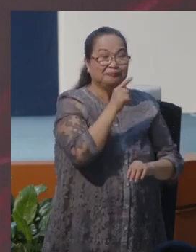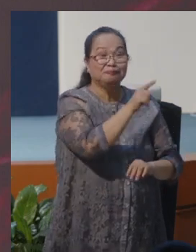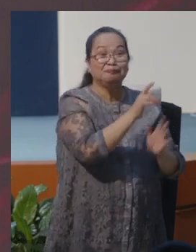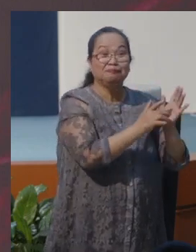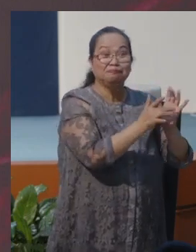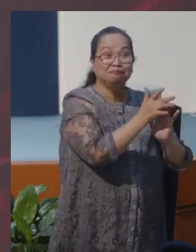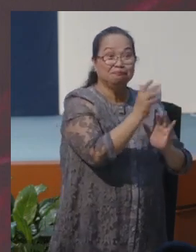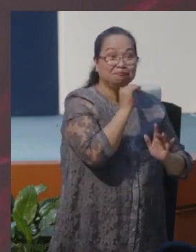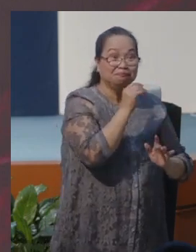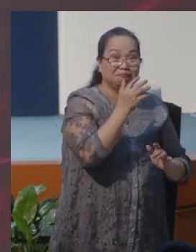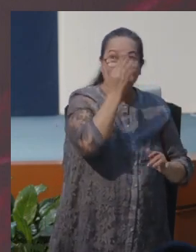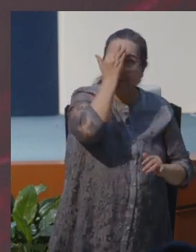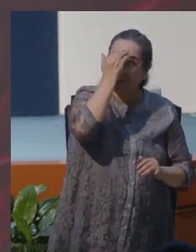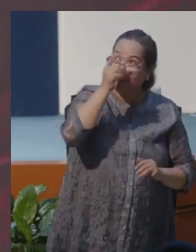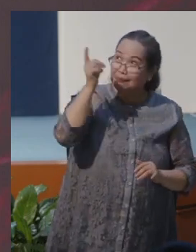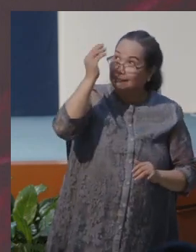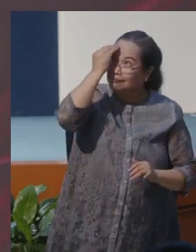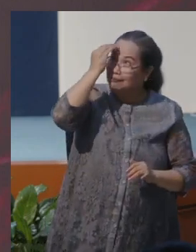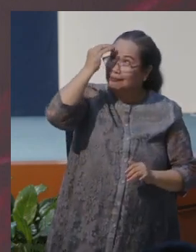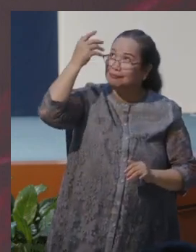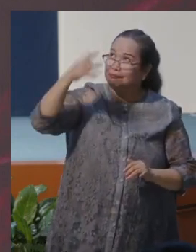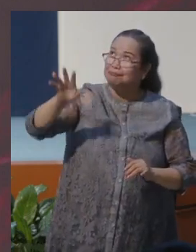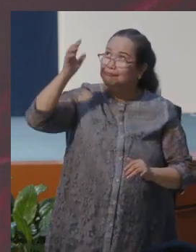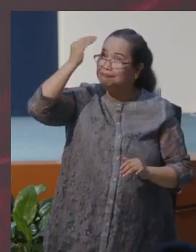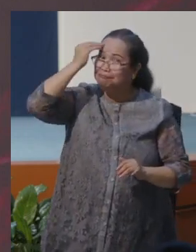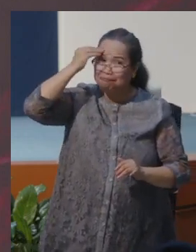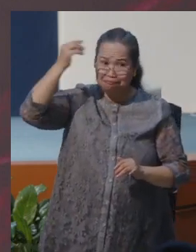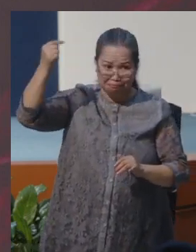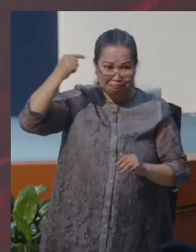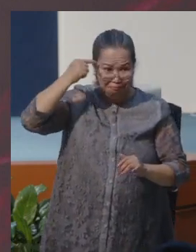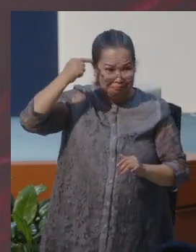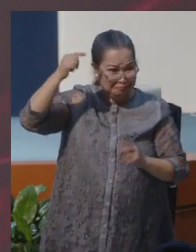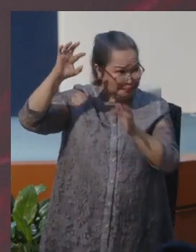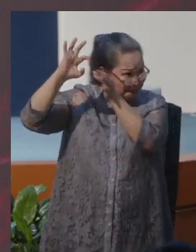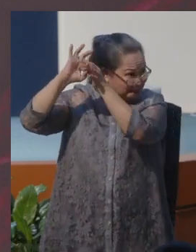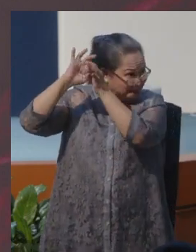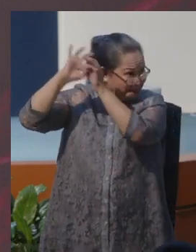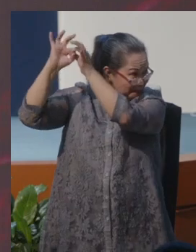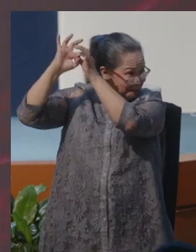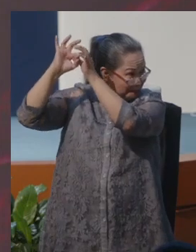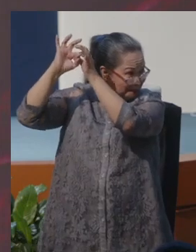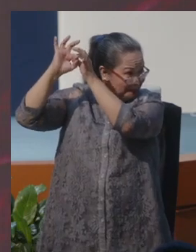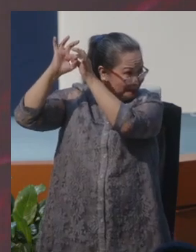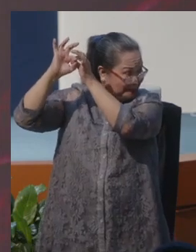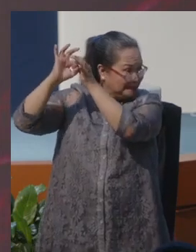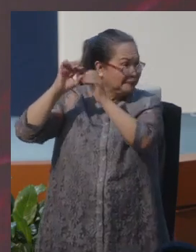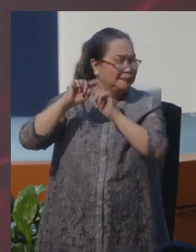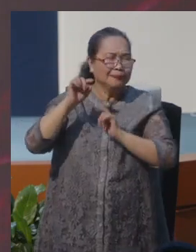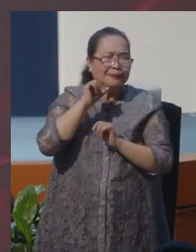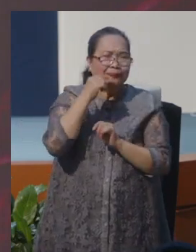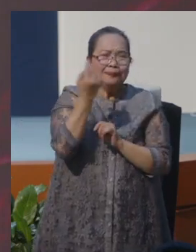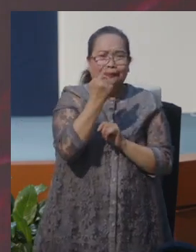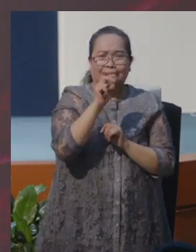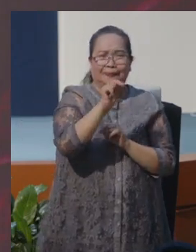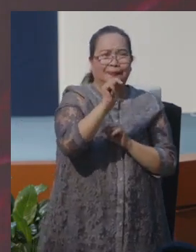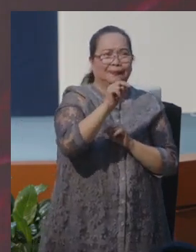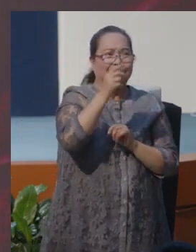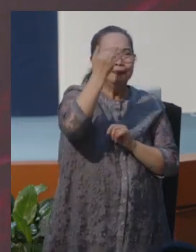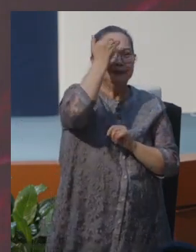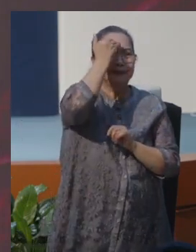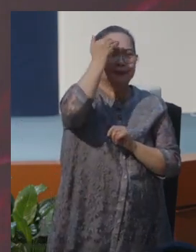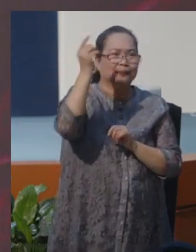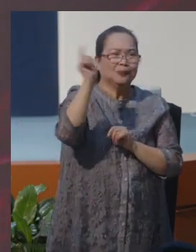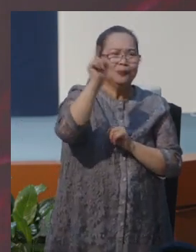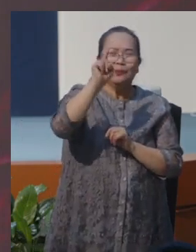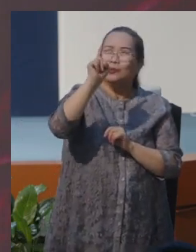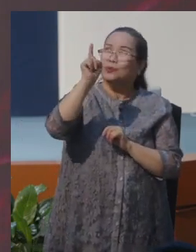kailangan alamin kung anong ipinag-utos sa Kanya ng Ama upang Kanyang sundin. Hindi lamang niya kailangan malaman kung